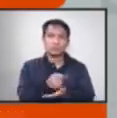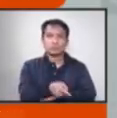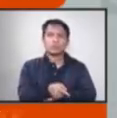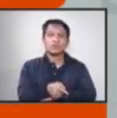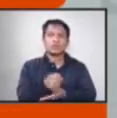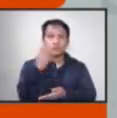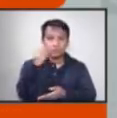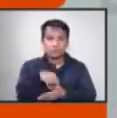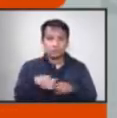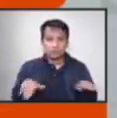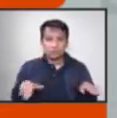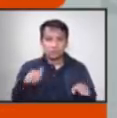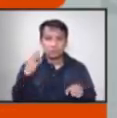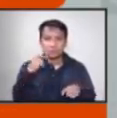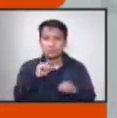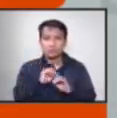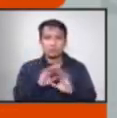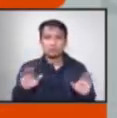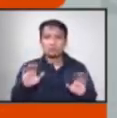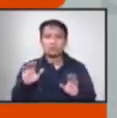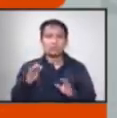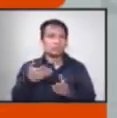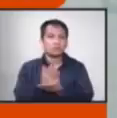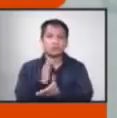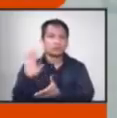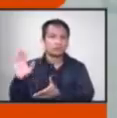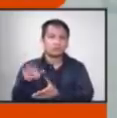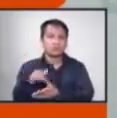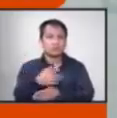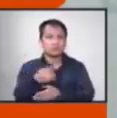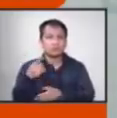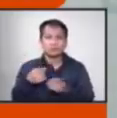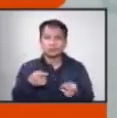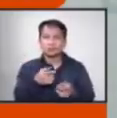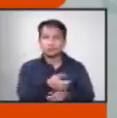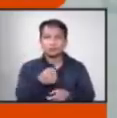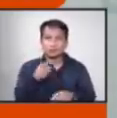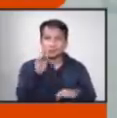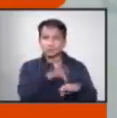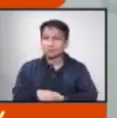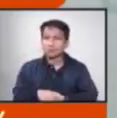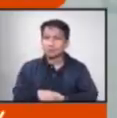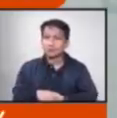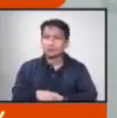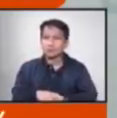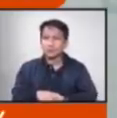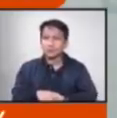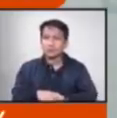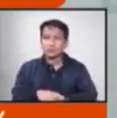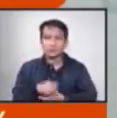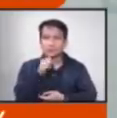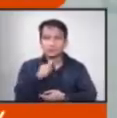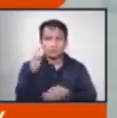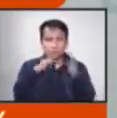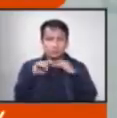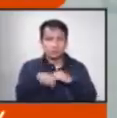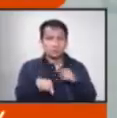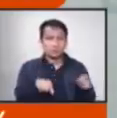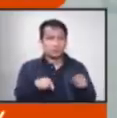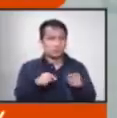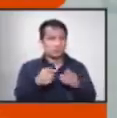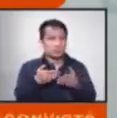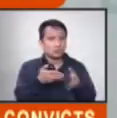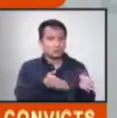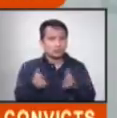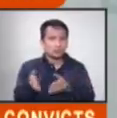inaprubahan para doon sa mga bata at wala kang karapatan ni Katiting na para ipakialaman niya at kalikutin. Hindi mo na problema yon. Kung meron mang ganong